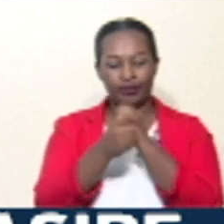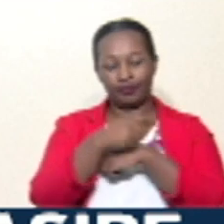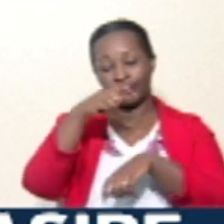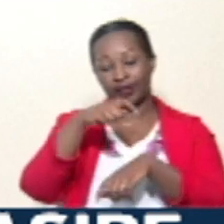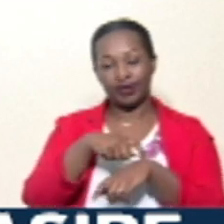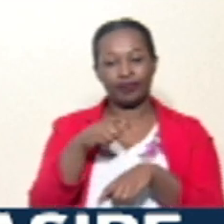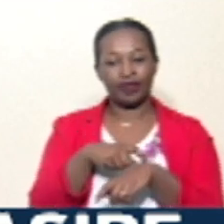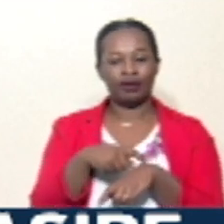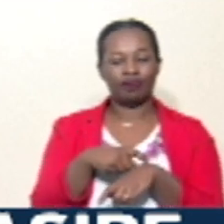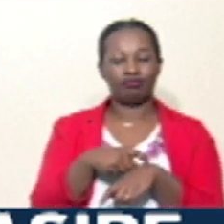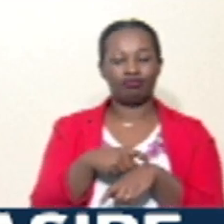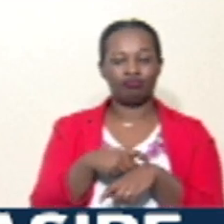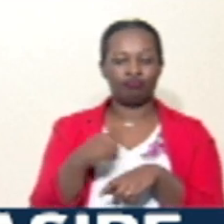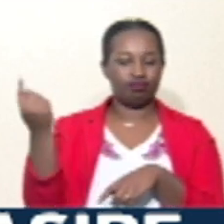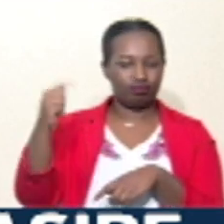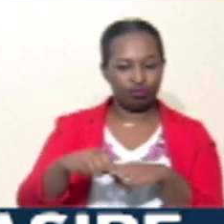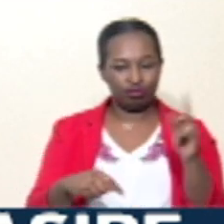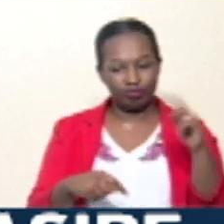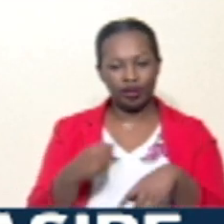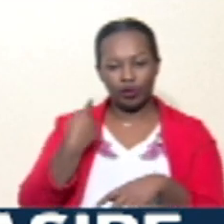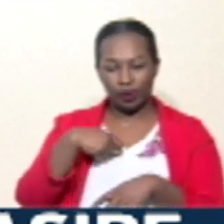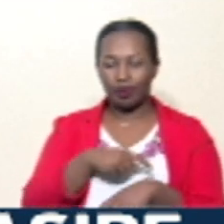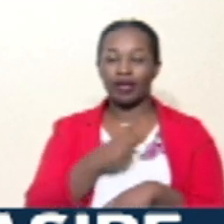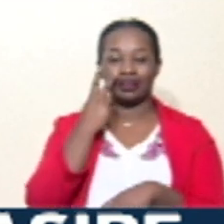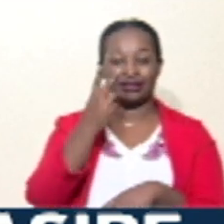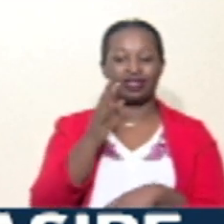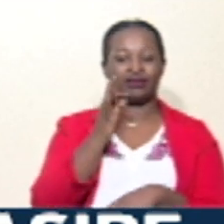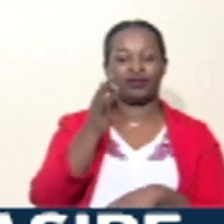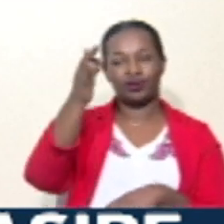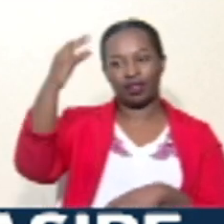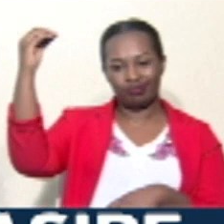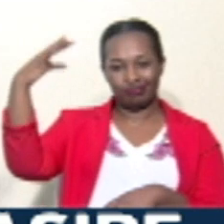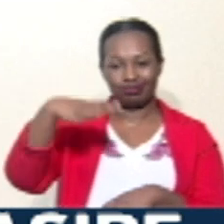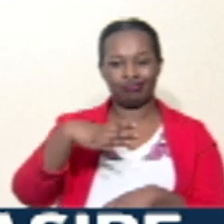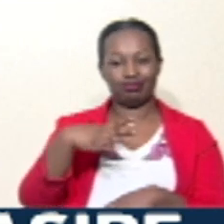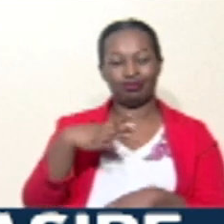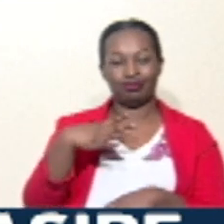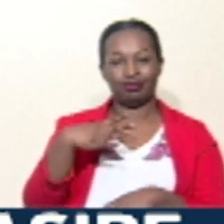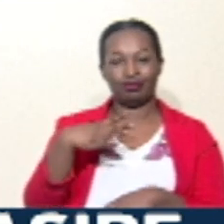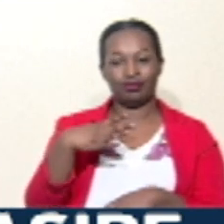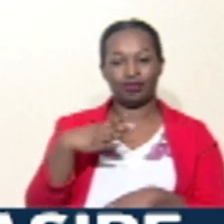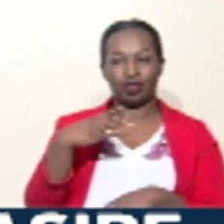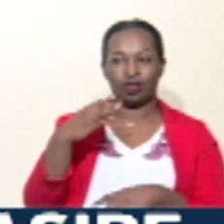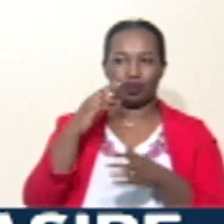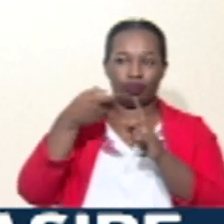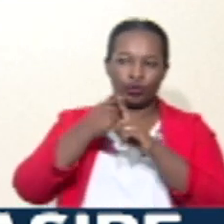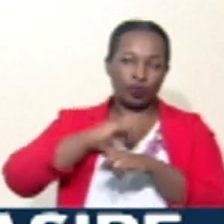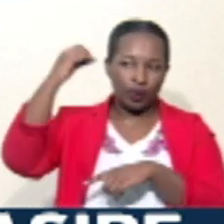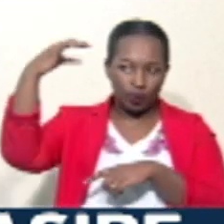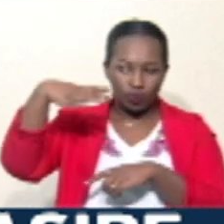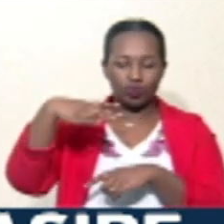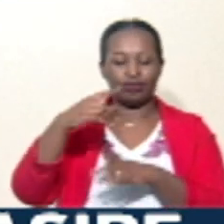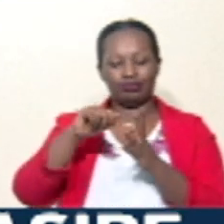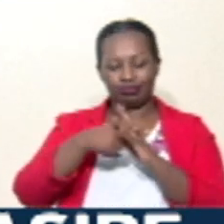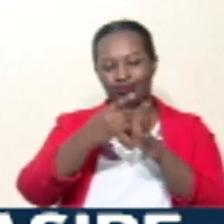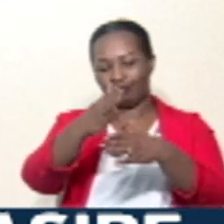y'ibihe bigenda biza. Turabona yuko mu gihe kizaza amashanyarazi y'izuba nayo azaba atangiye